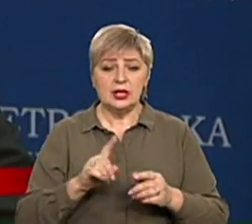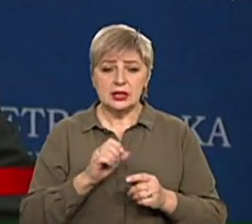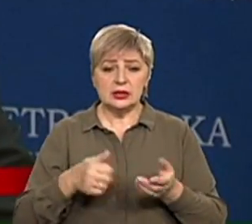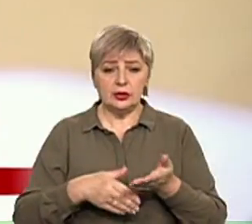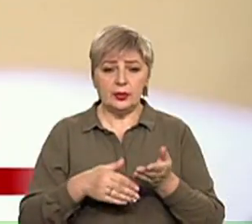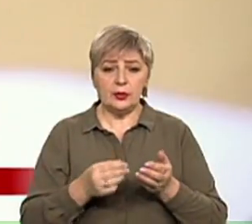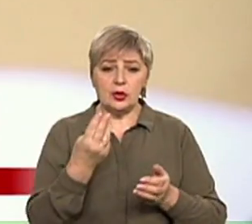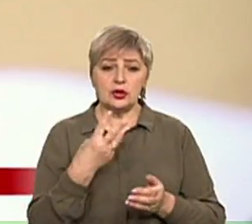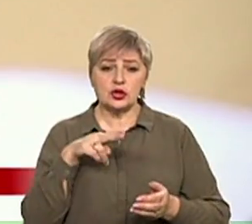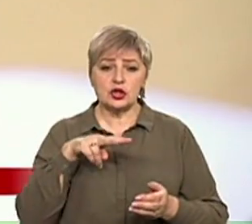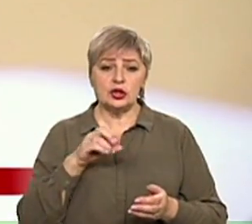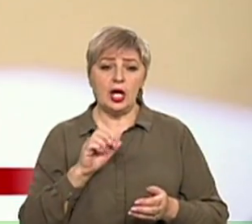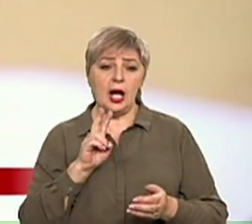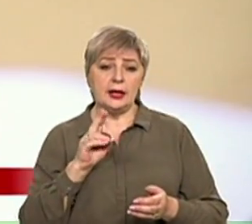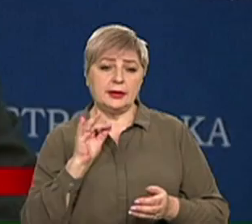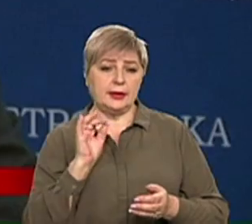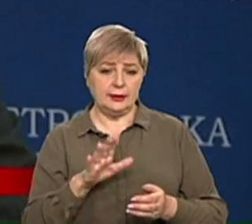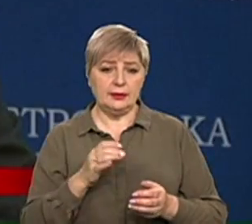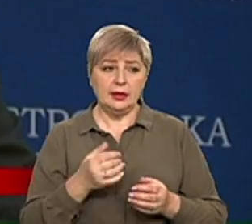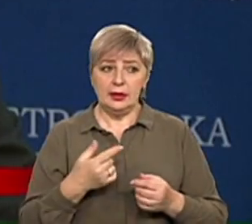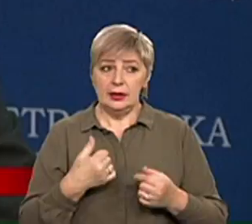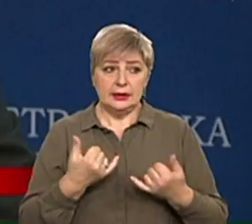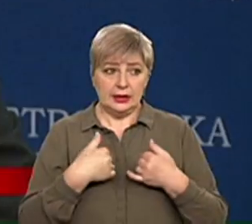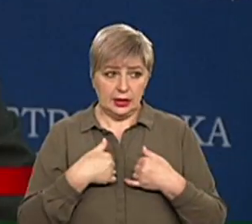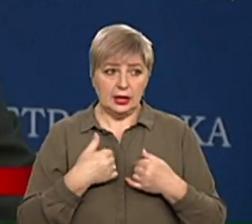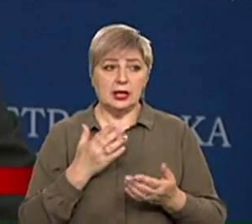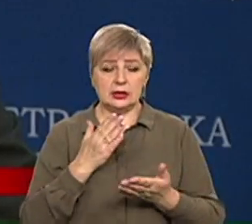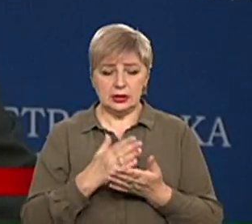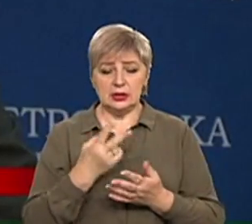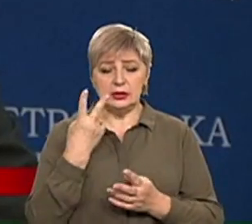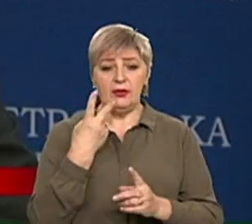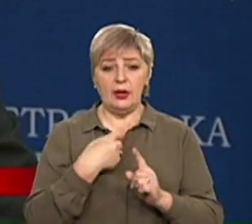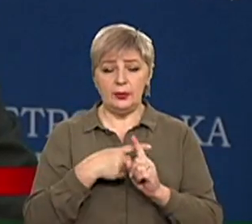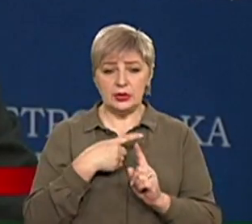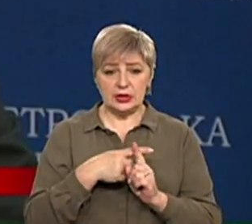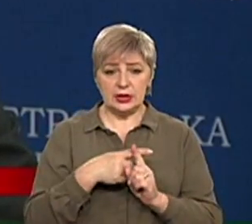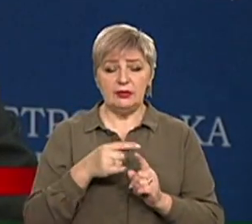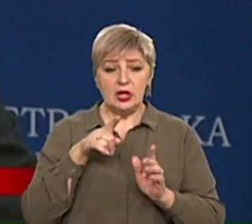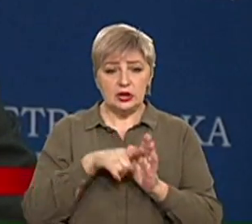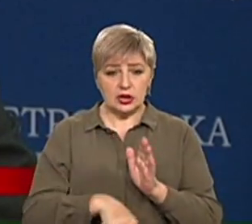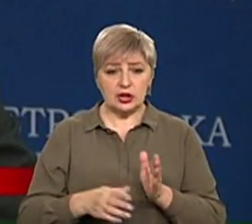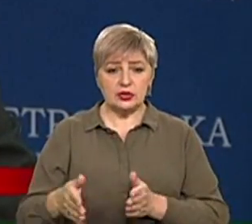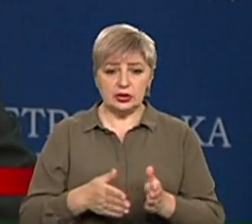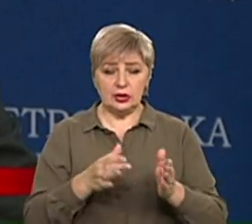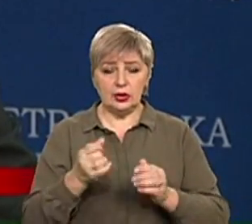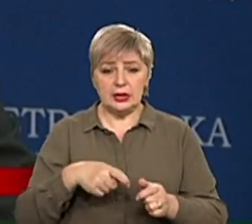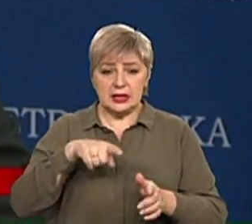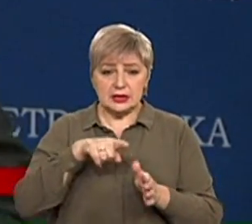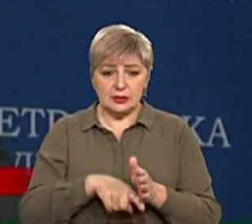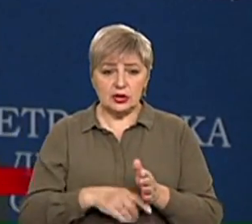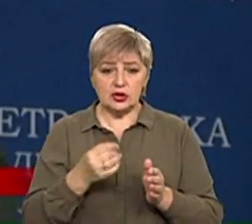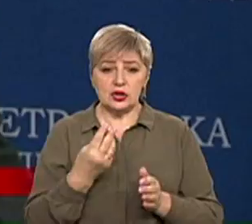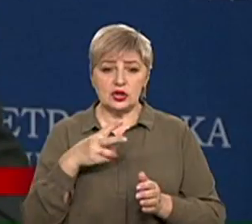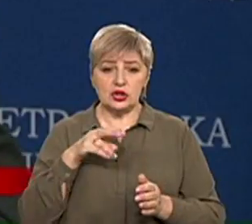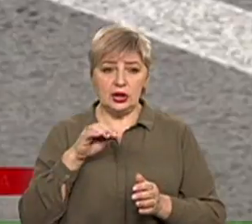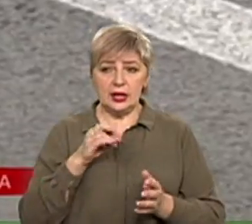шлаків. Не було ще такого в Україні. Це для нас має два позитиви – дешевша дорога і зменшення шлаків